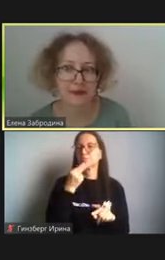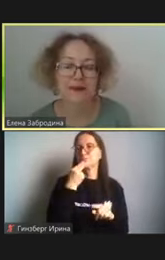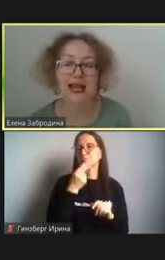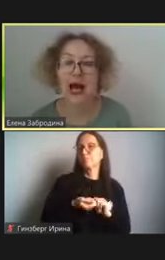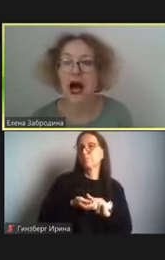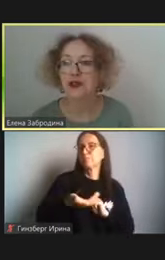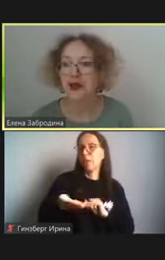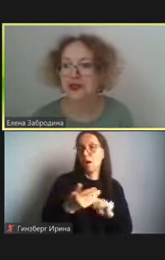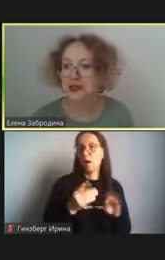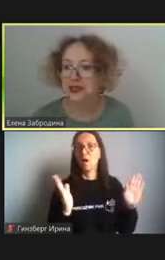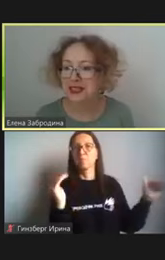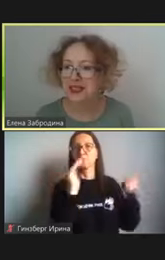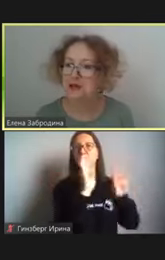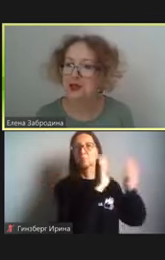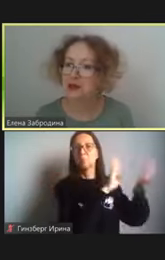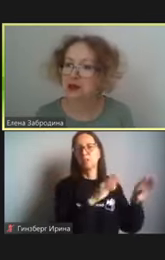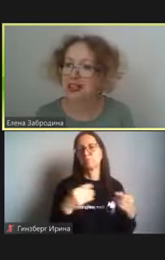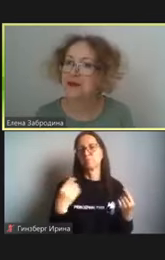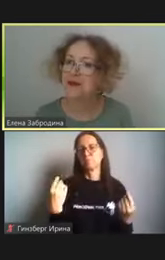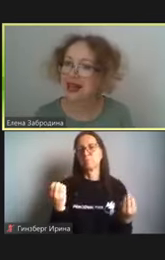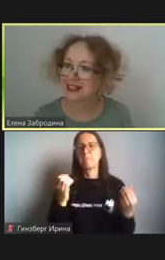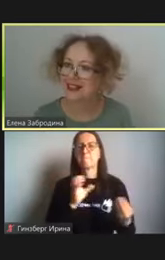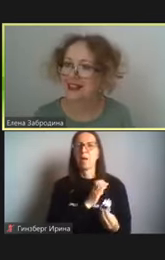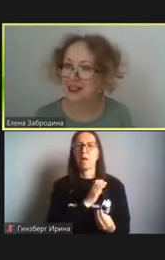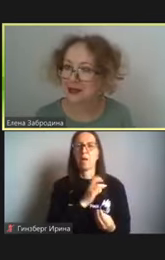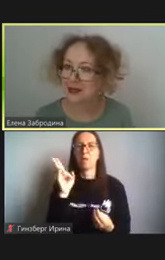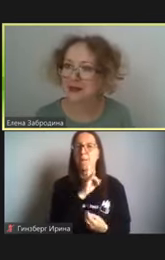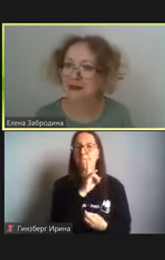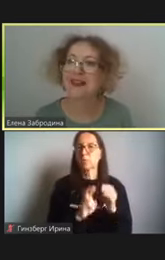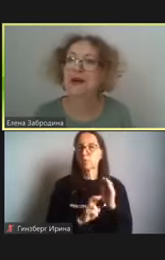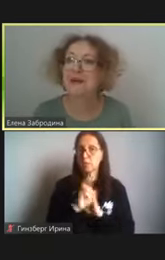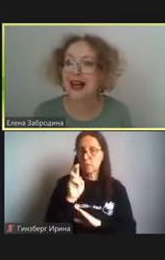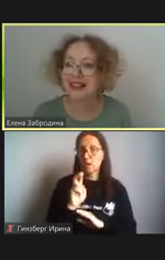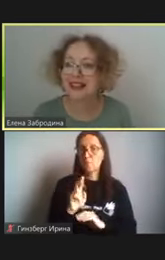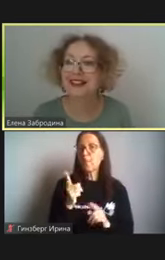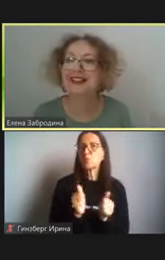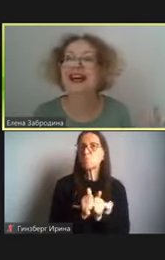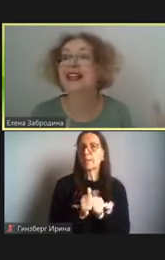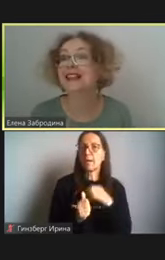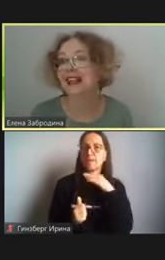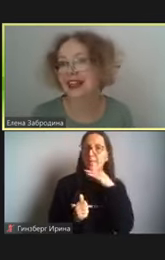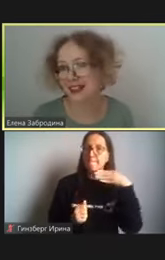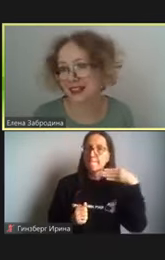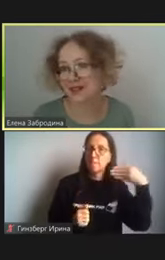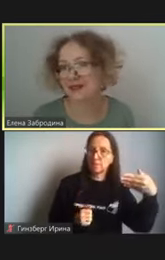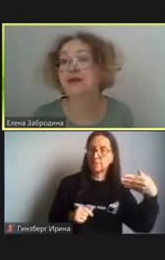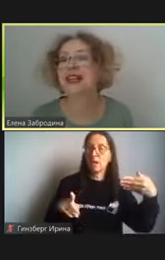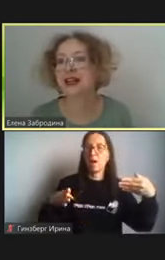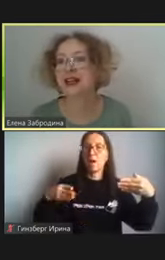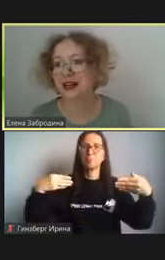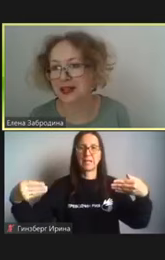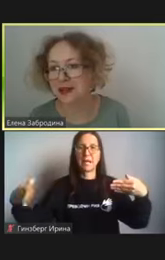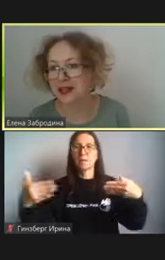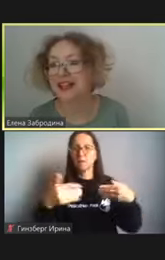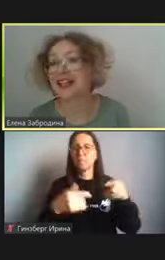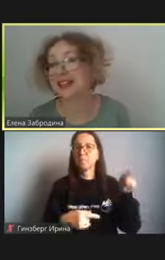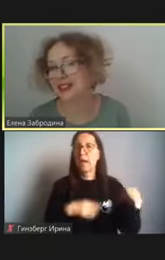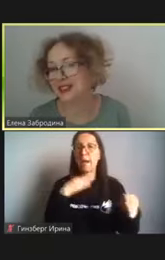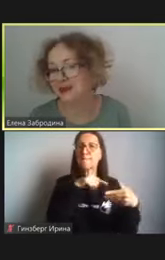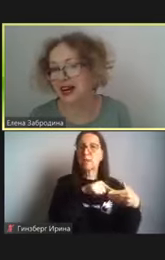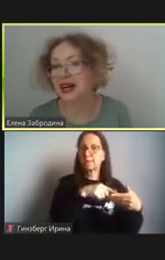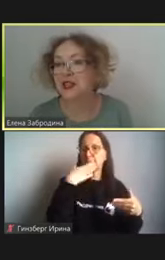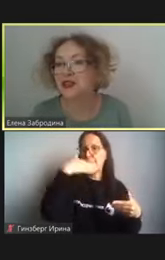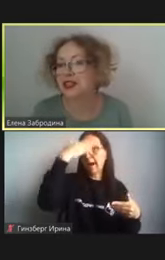монастырей. Ну а с другой стороны, почему рядом мясо и рыба? Мясо – это лето, рыба –